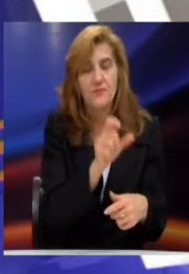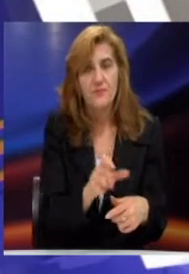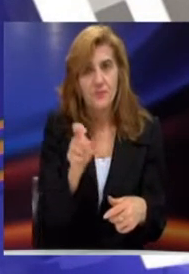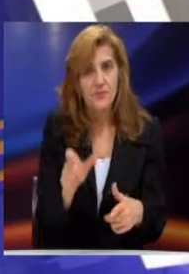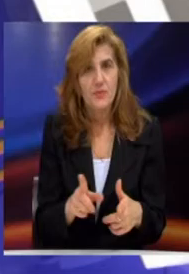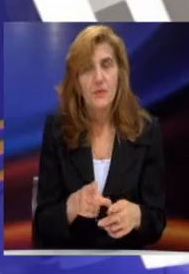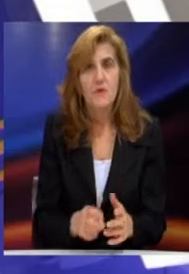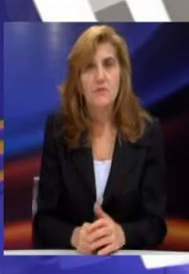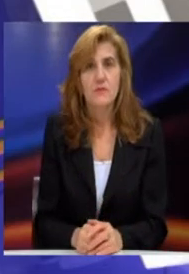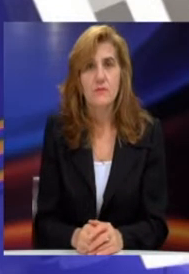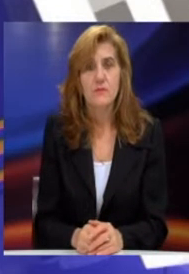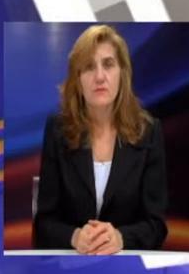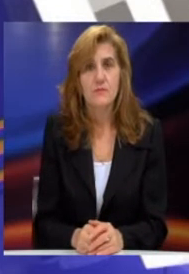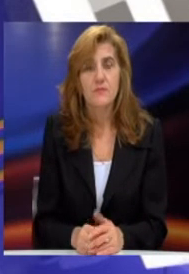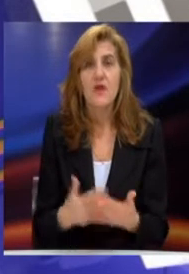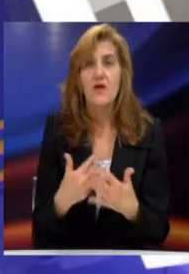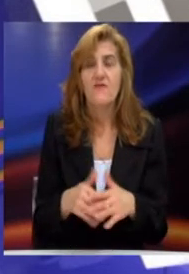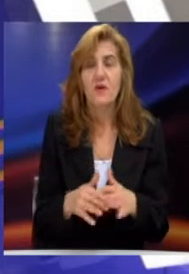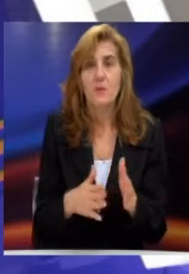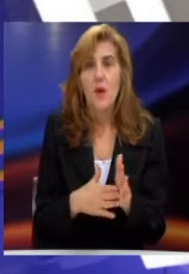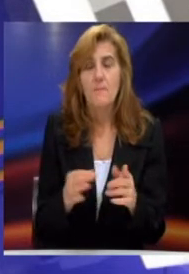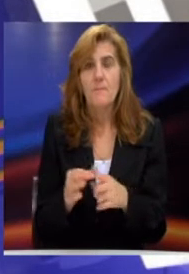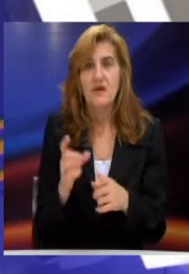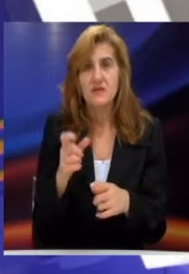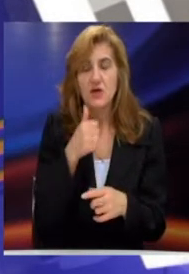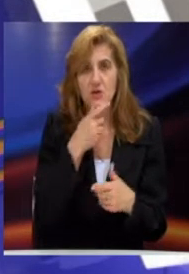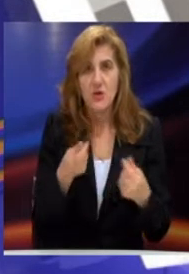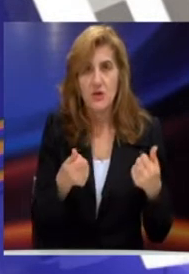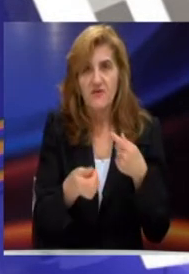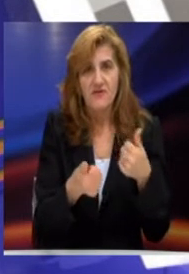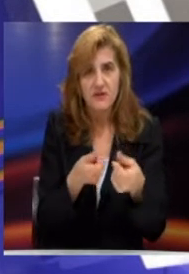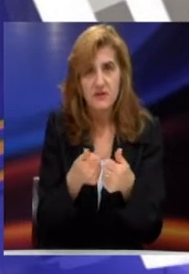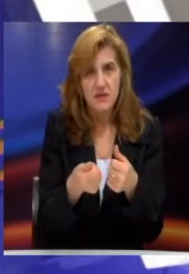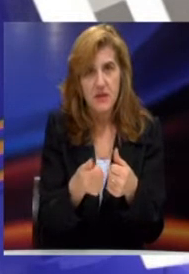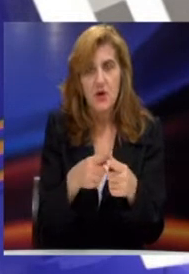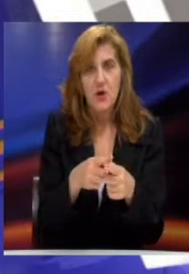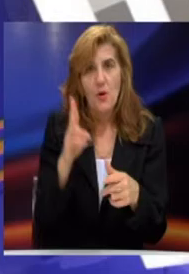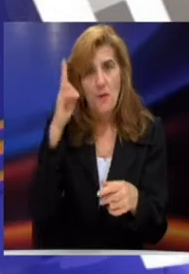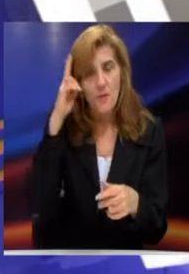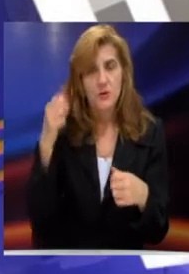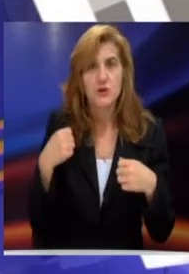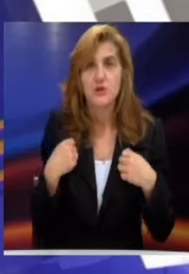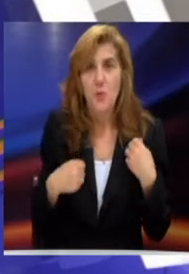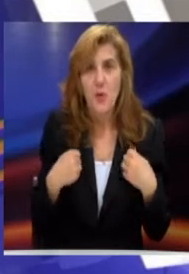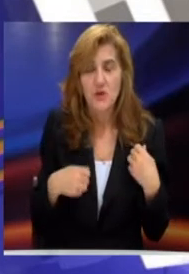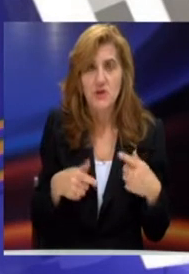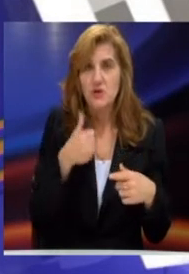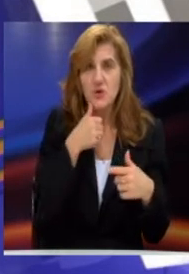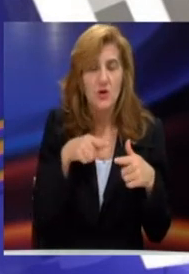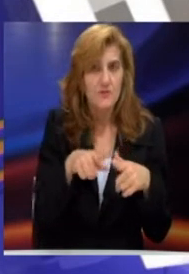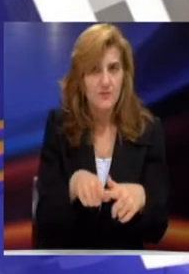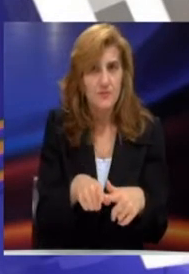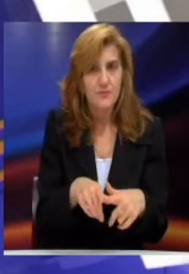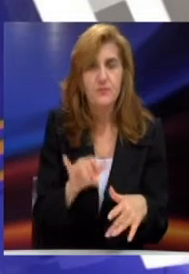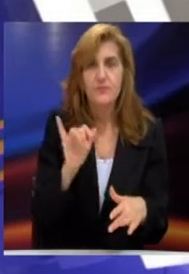i firmi MPC što je investirala u Suboticu, što je prepoznala Suboticu i što je ovaj